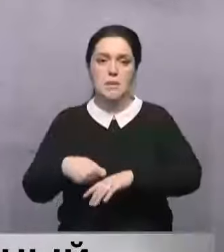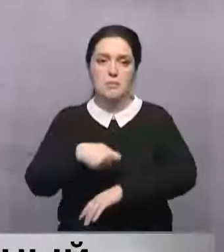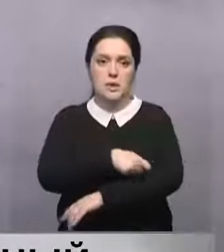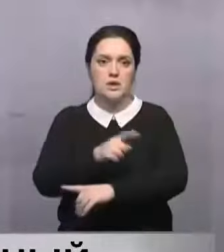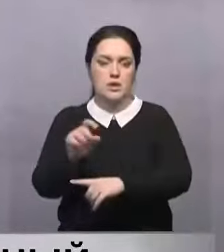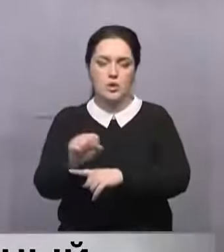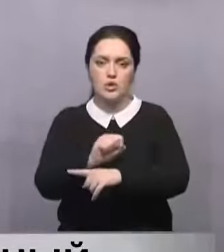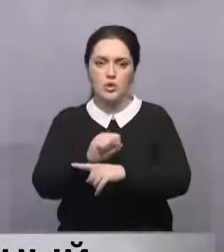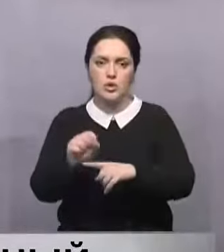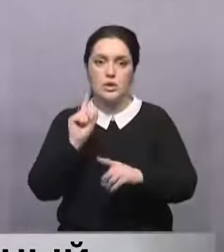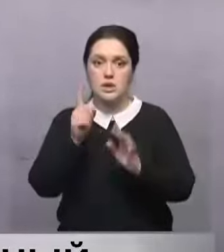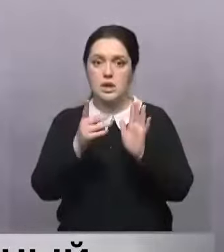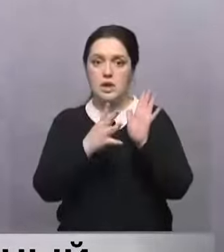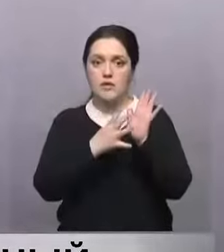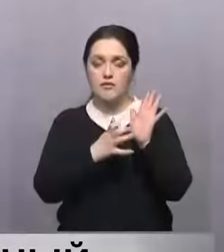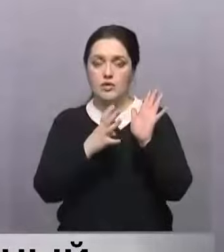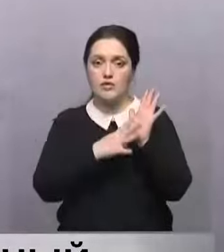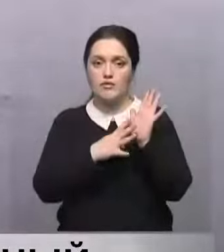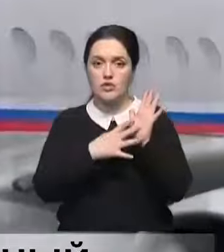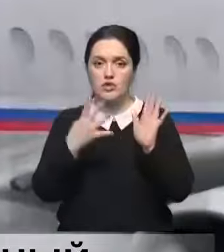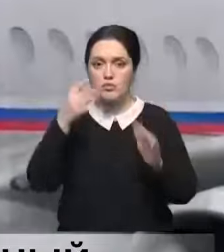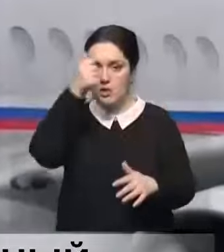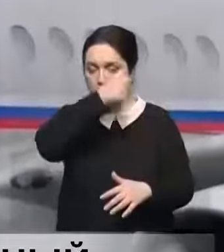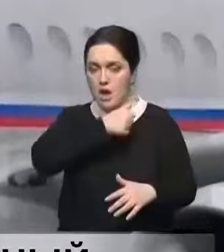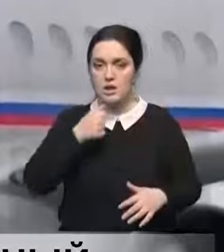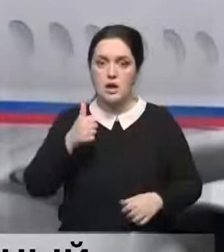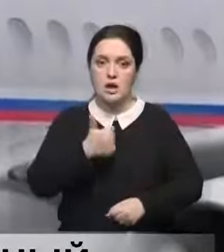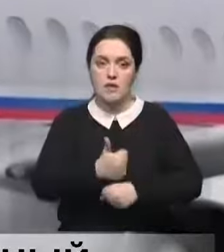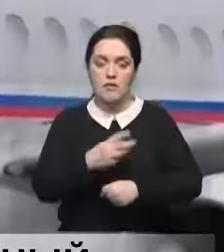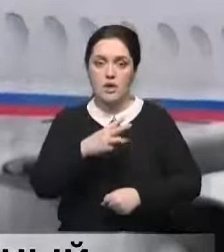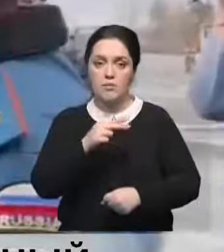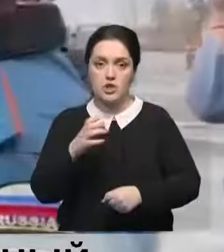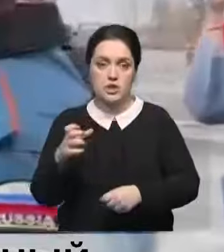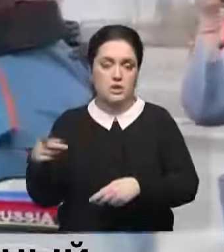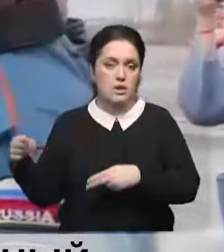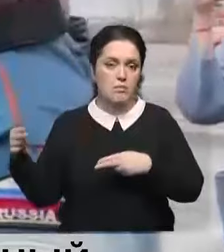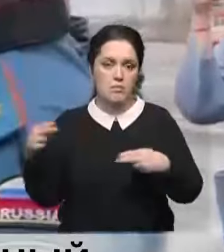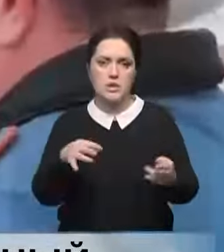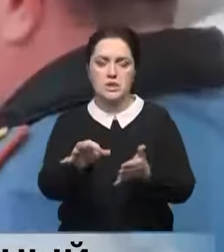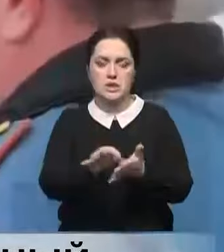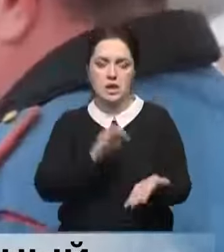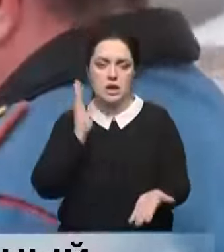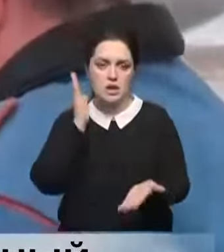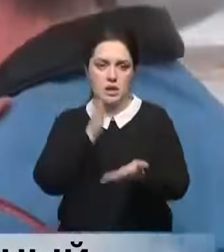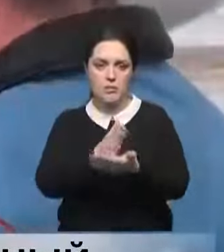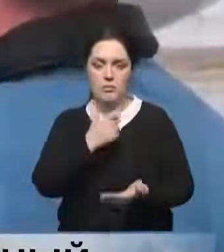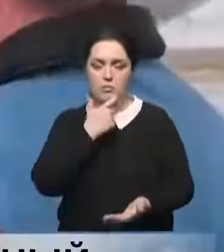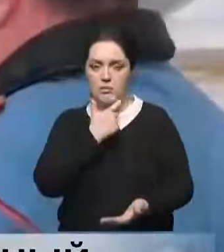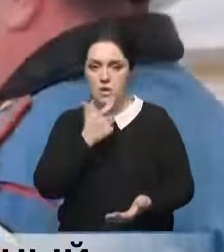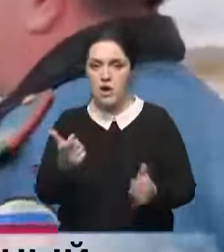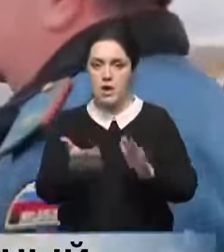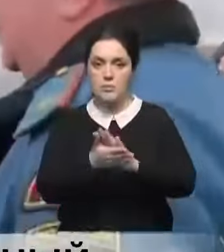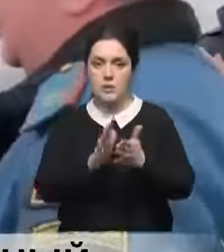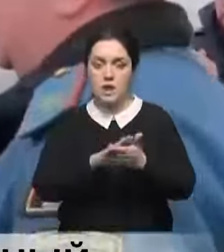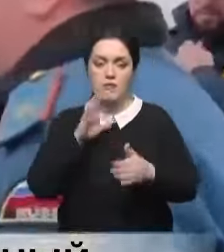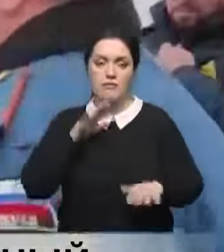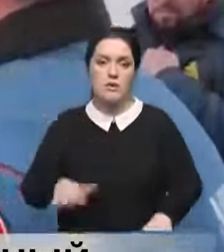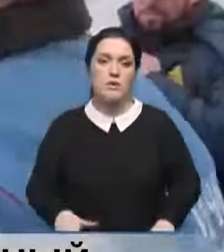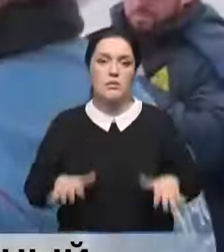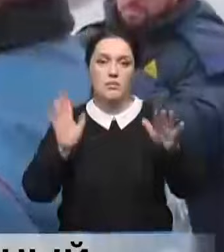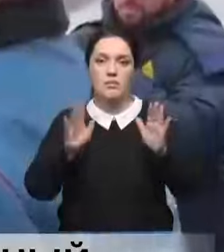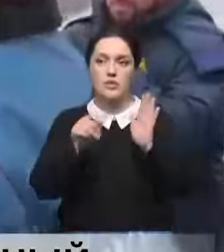рекорд, зафиксированный в 1994 году. Глава МЧС прибыл в область и сразу отправился оценить обстановку. Ожидается, что вода затопит